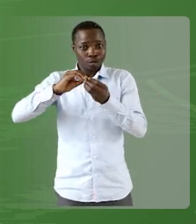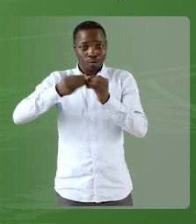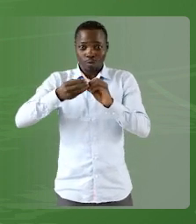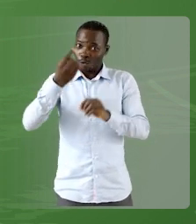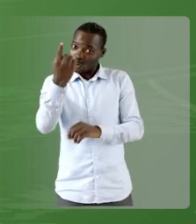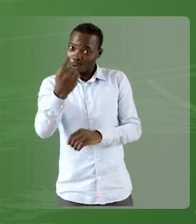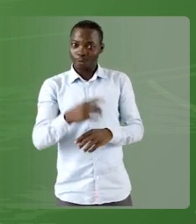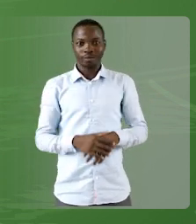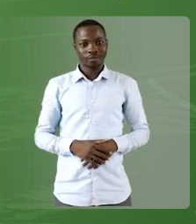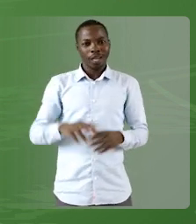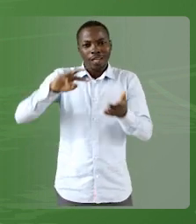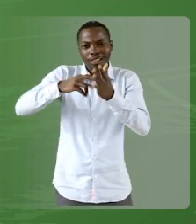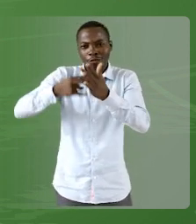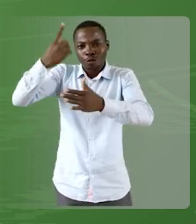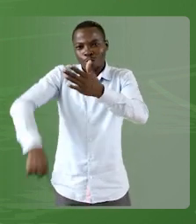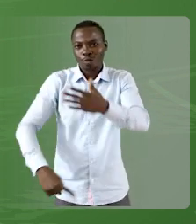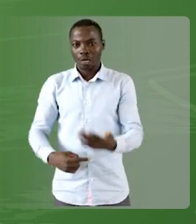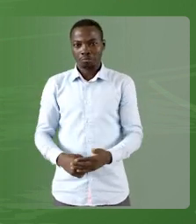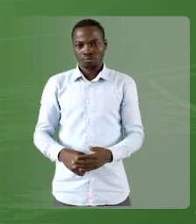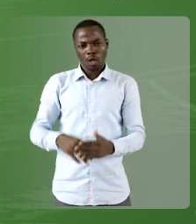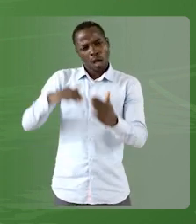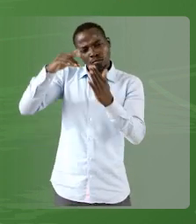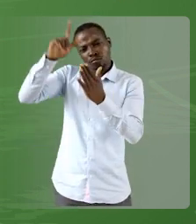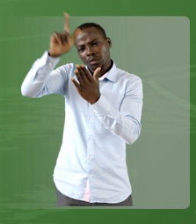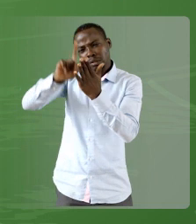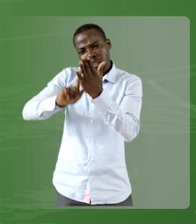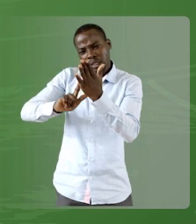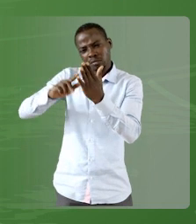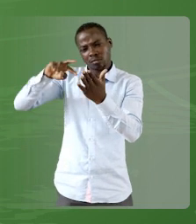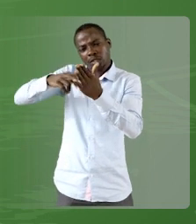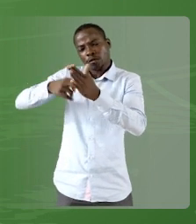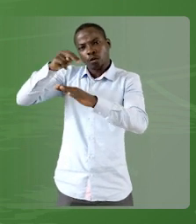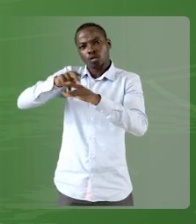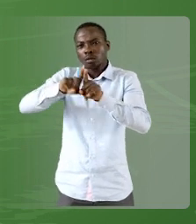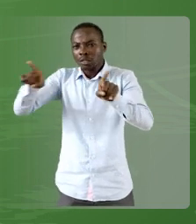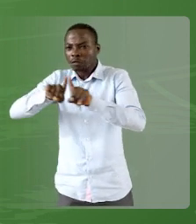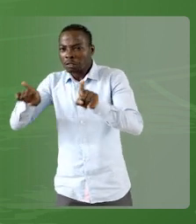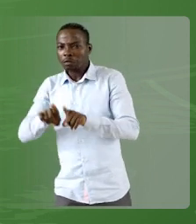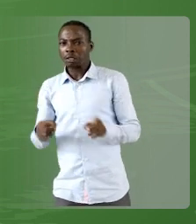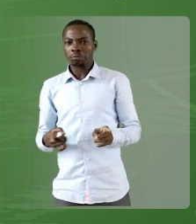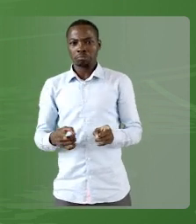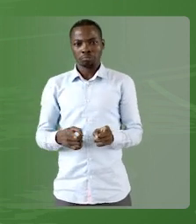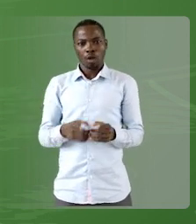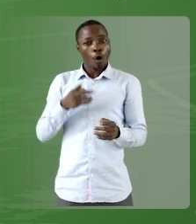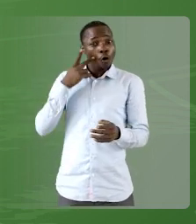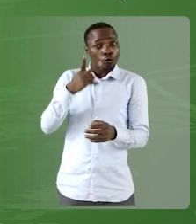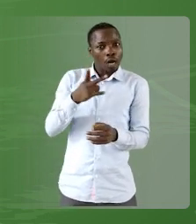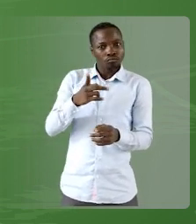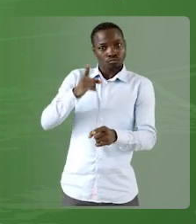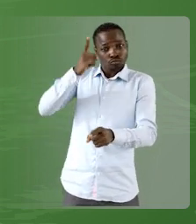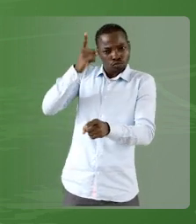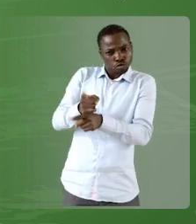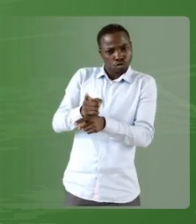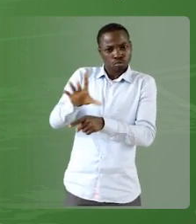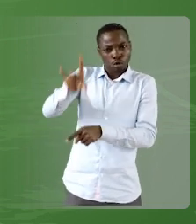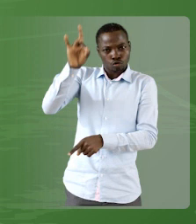définition sera, donc en lisant les définitions, nous voyons que ça correspond à la définition qui